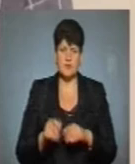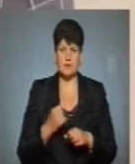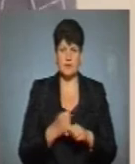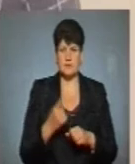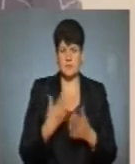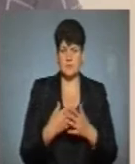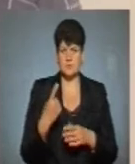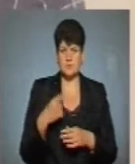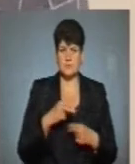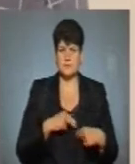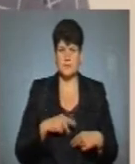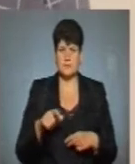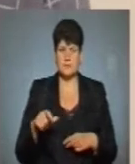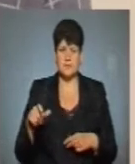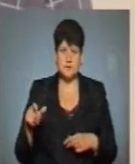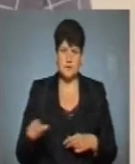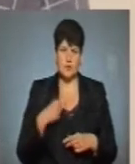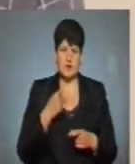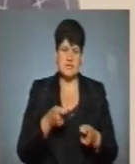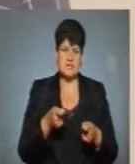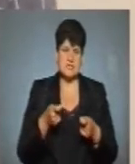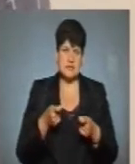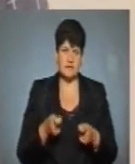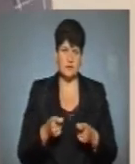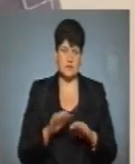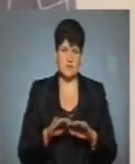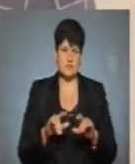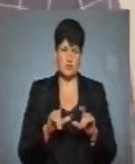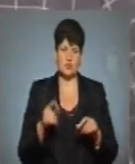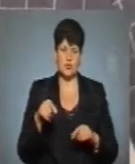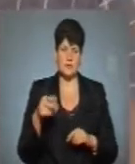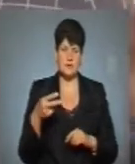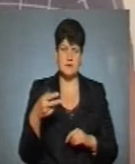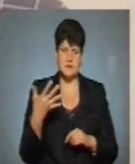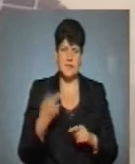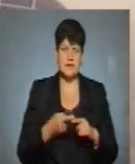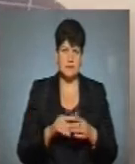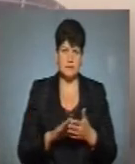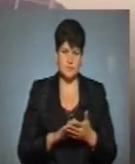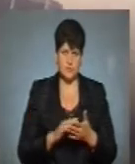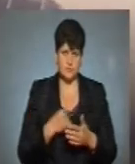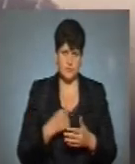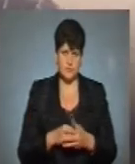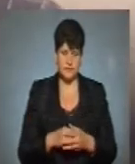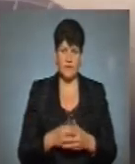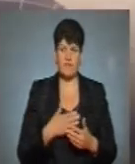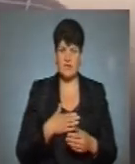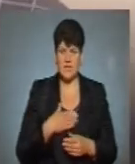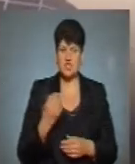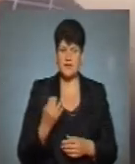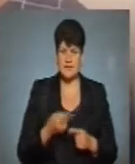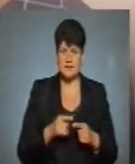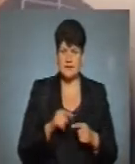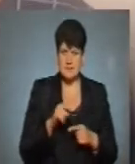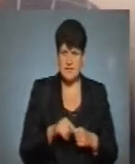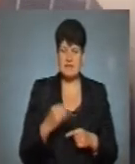завідувачка Тернопільського дитячого садка номер 25 Наталія Немировська. За її словами, це безкоштовно. Це і в наших інтересах, і в